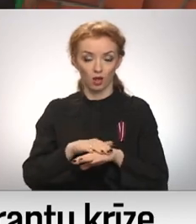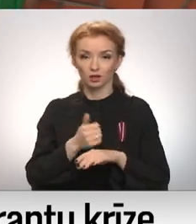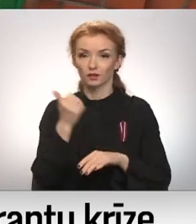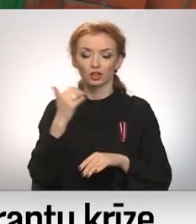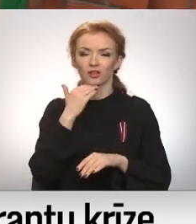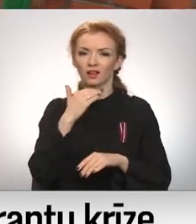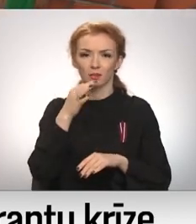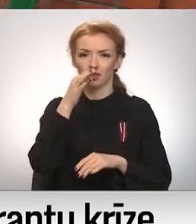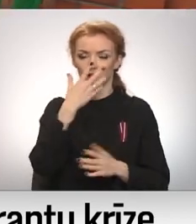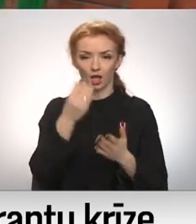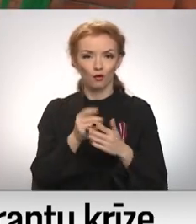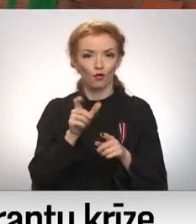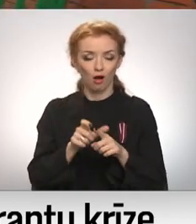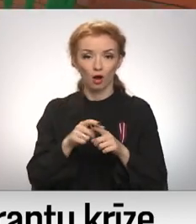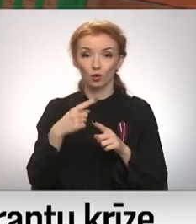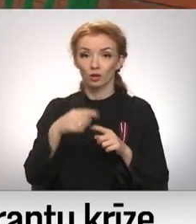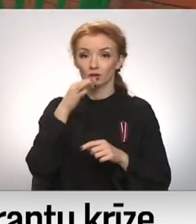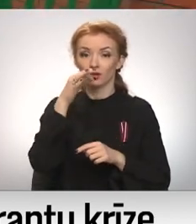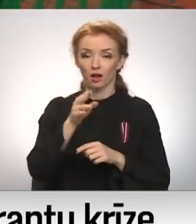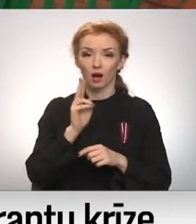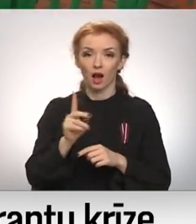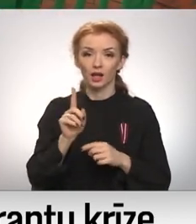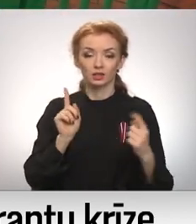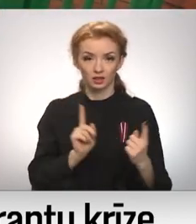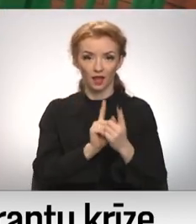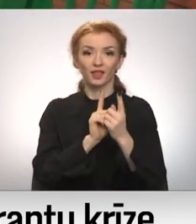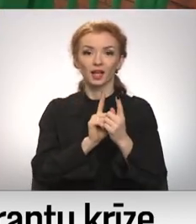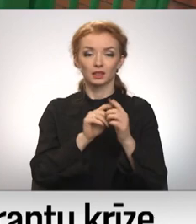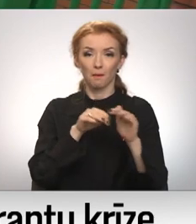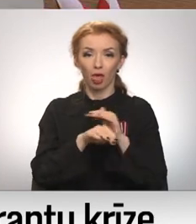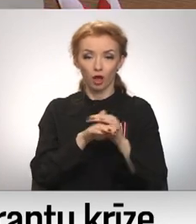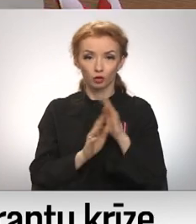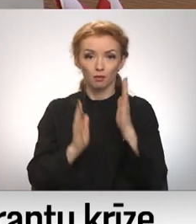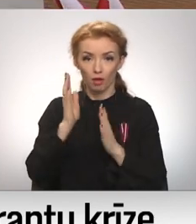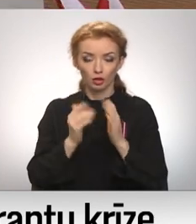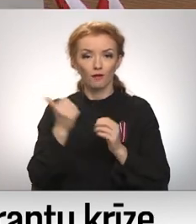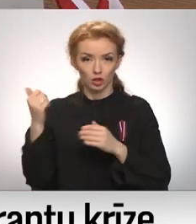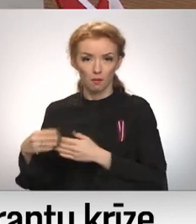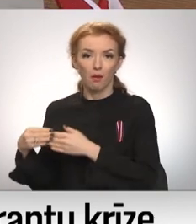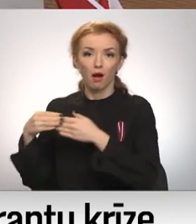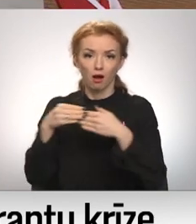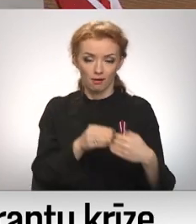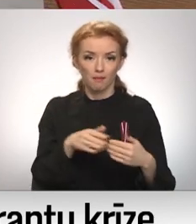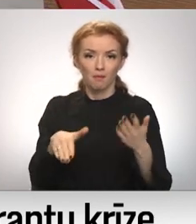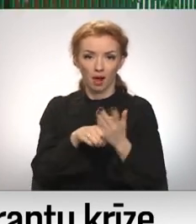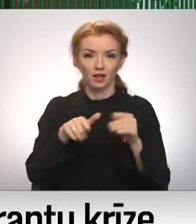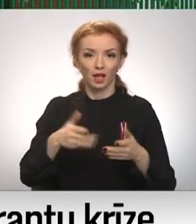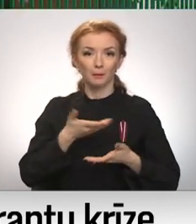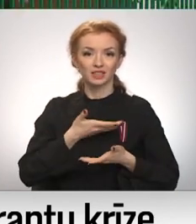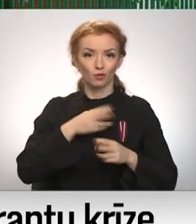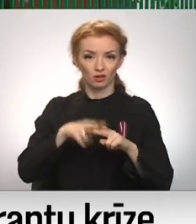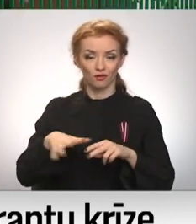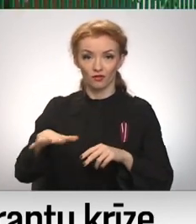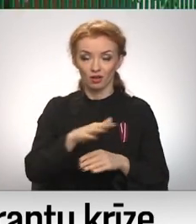negrib atklāt savu vārdu un stāsta, ka ir sastapis bēgļu grupu mežā un palīdzēs tiem nokļūt līdz apdzīvotai vietai. Tagad